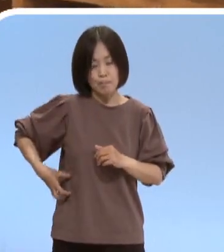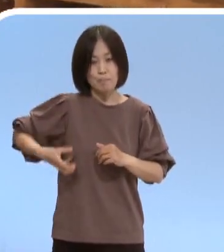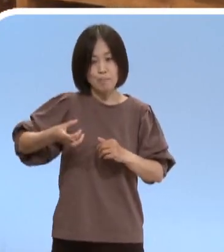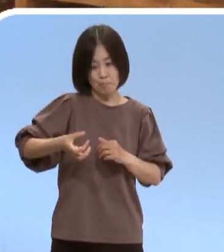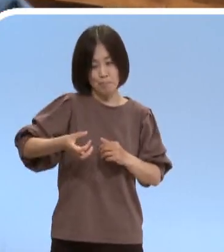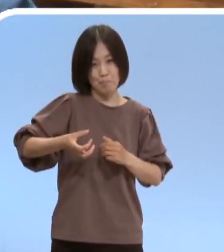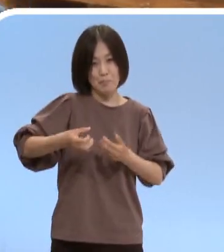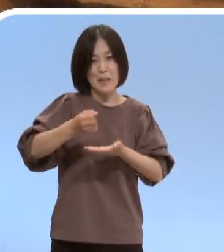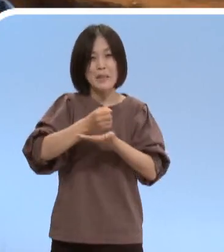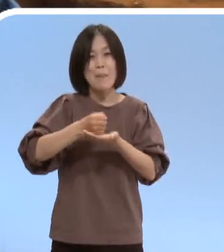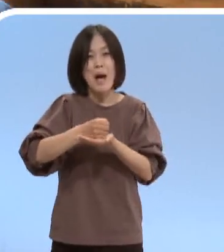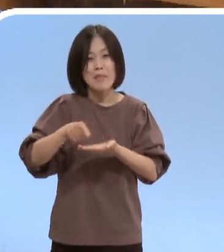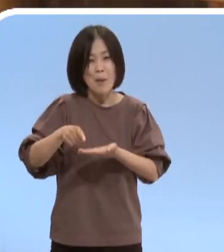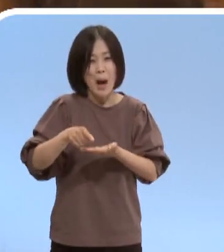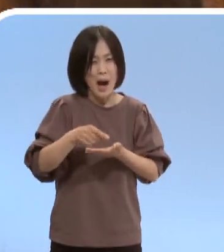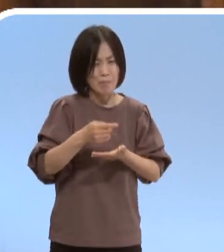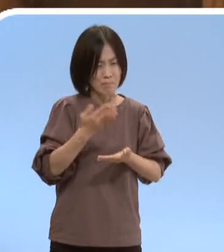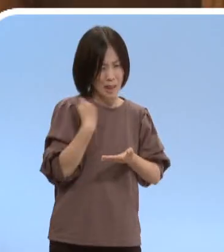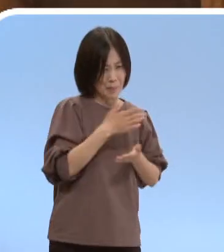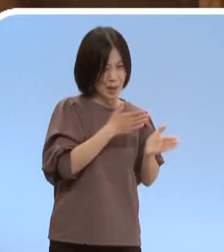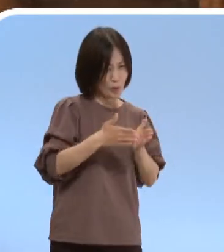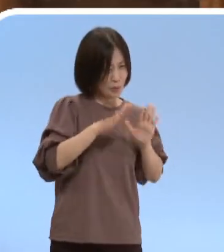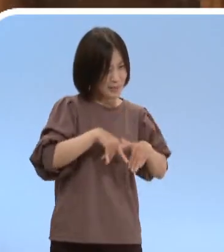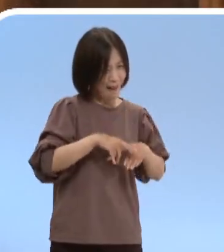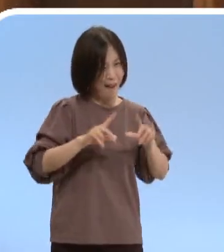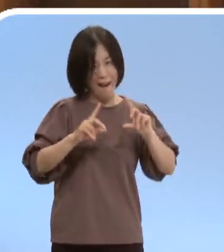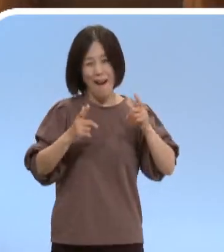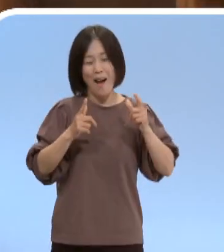でたまたまここに 絶対用意してますよ